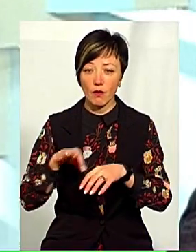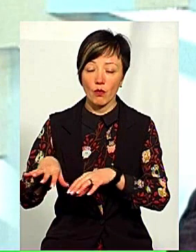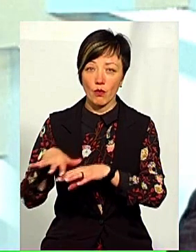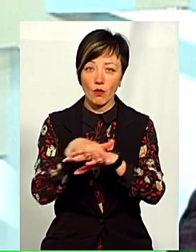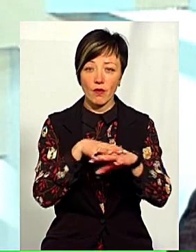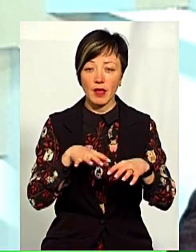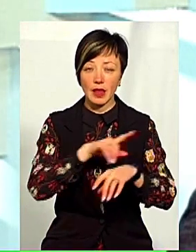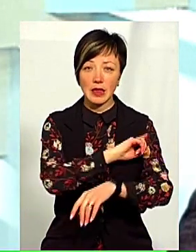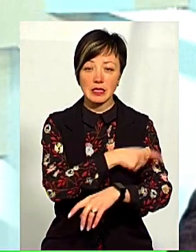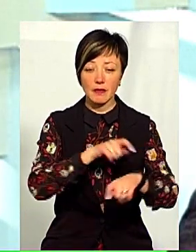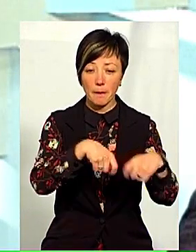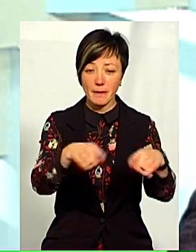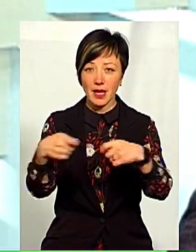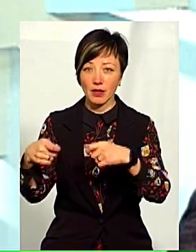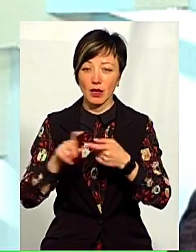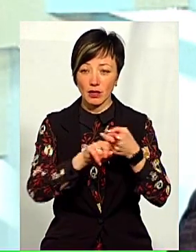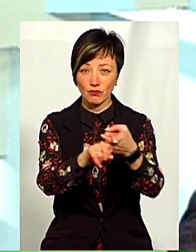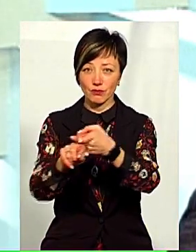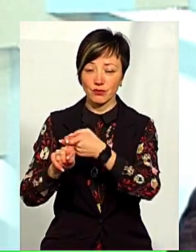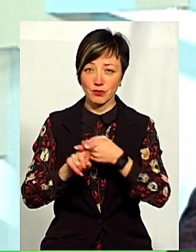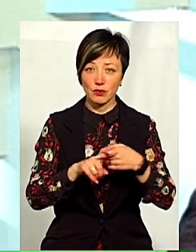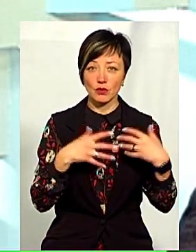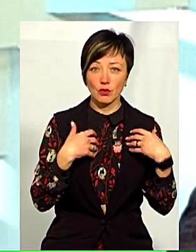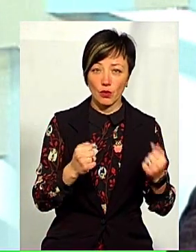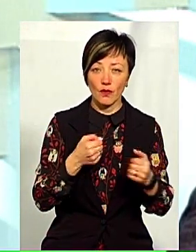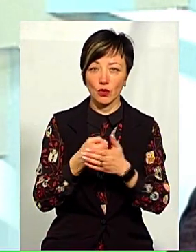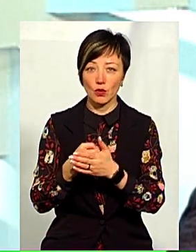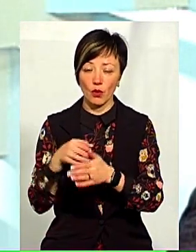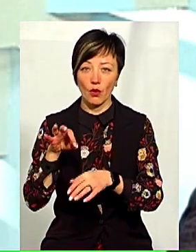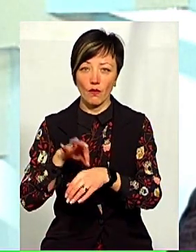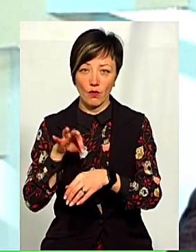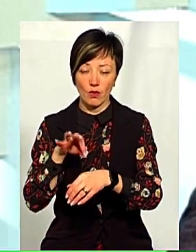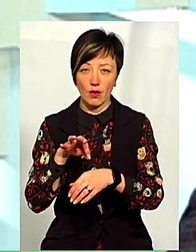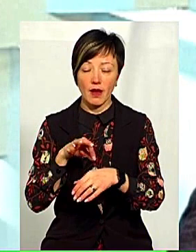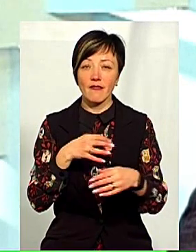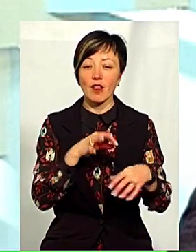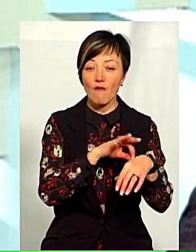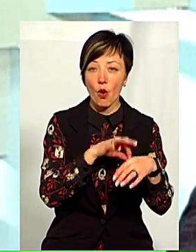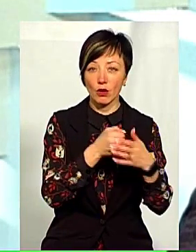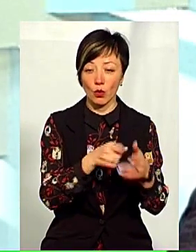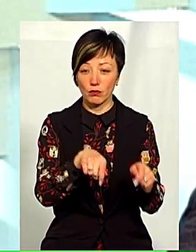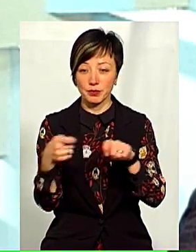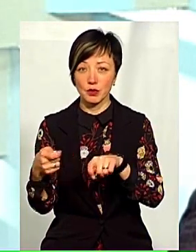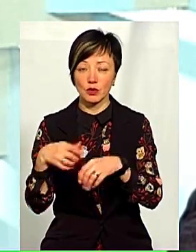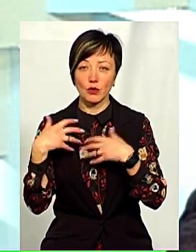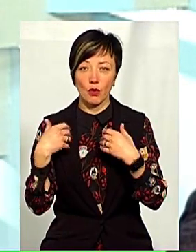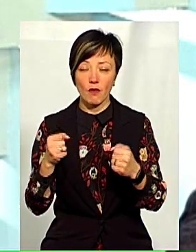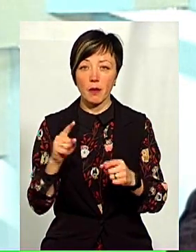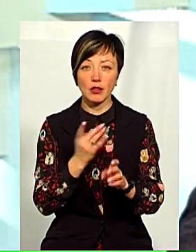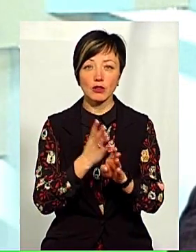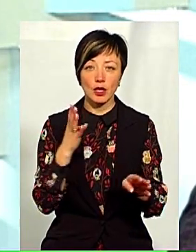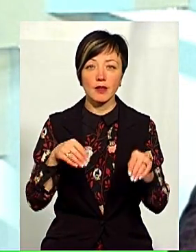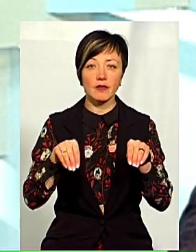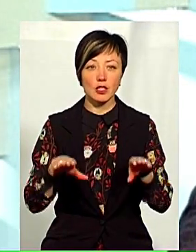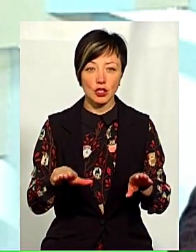інтенсивної передачі від здорових людей, дітей до здорових. Тому то в першу чергу ми